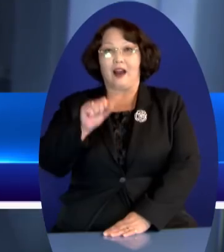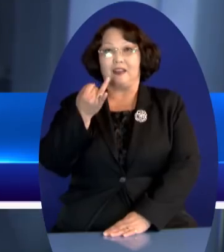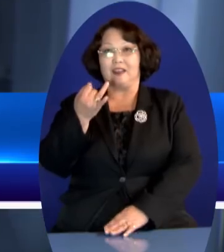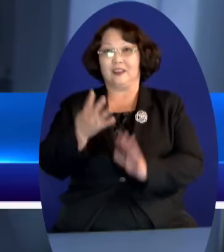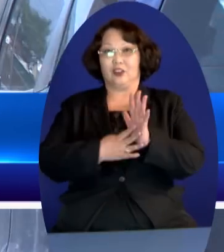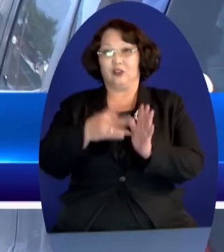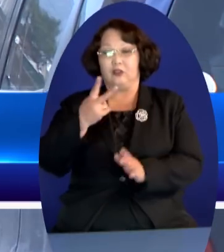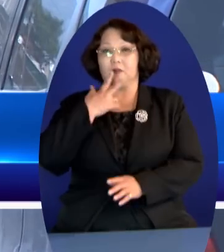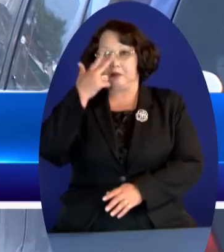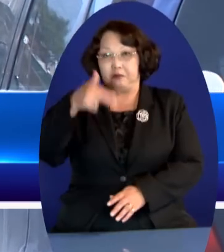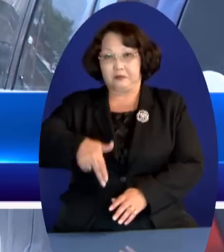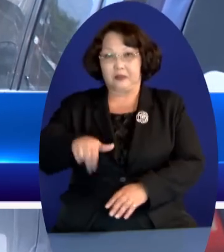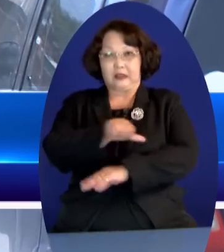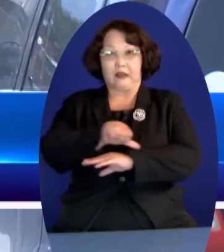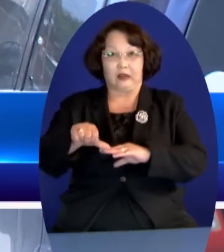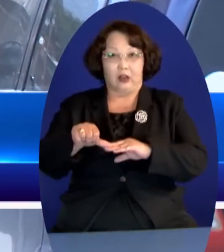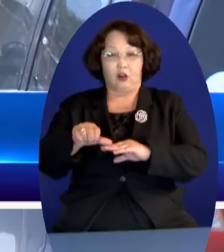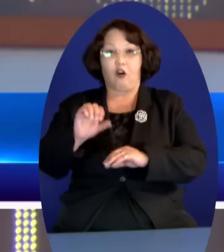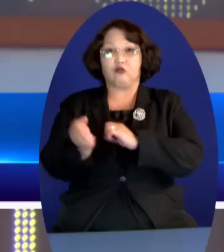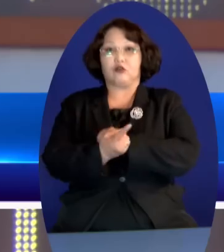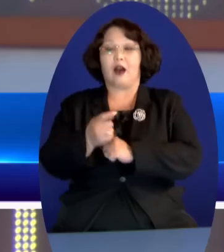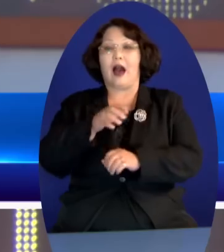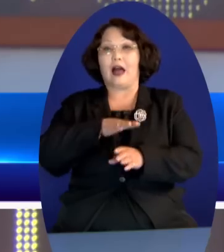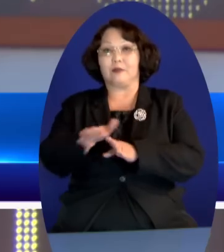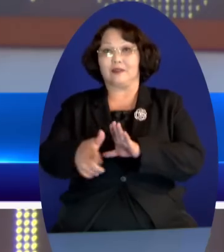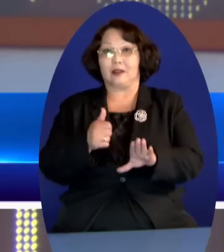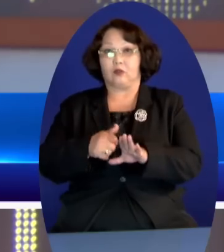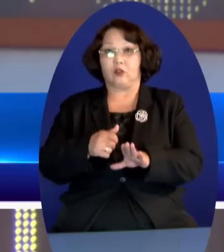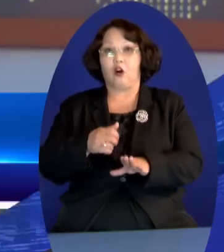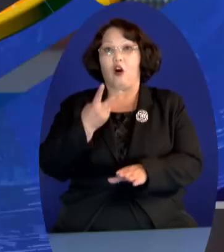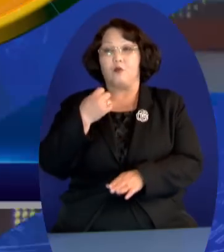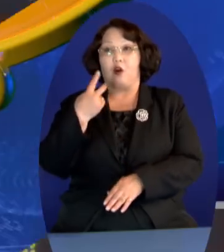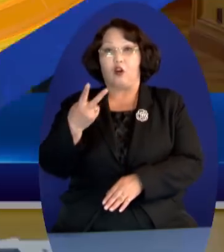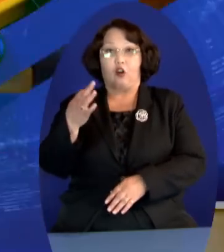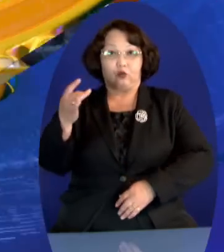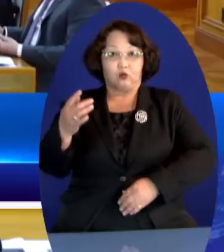I-92 шатхууны гайлын дизель түвшний онцгой албан татварыг ондуустал чөлөөлнө.